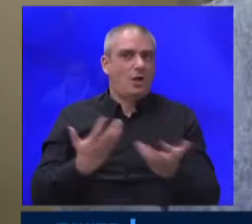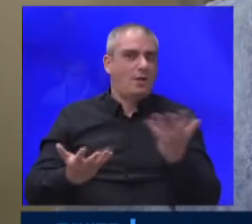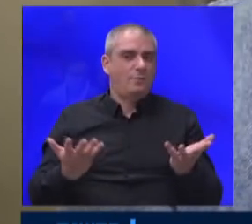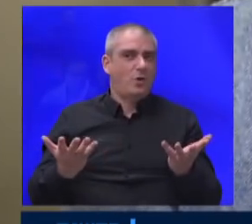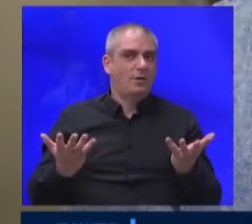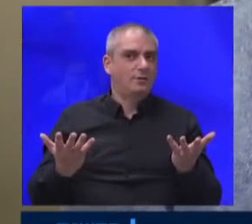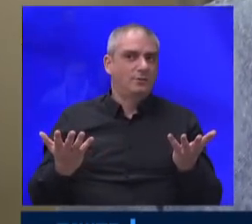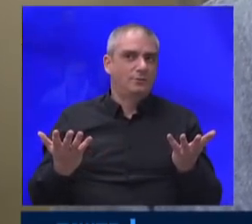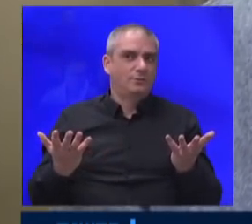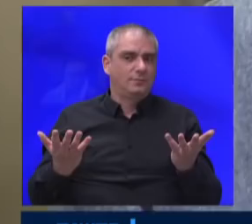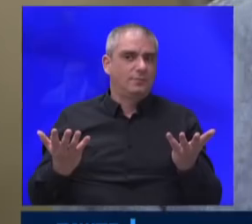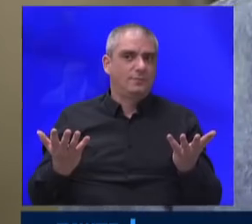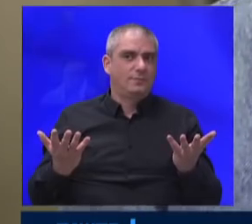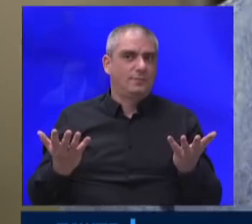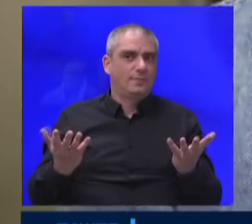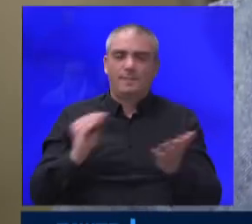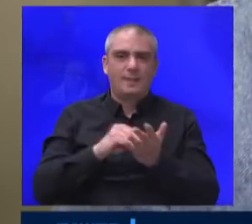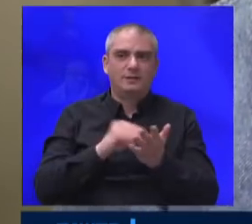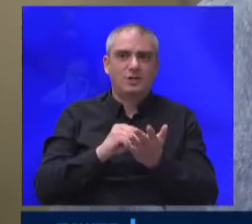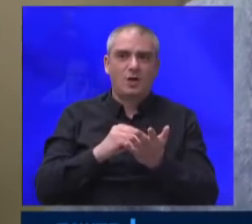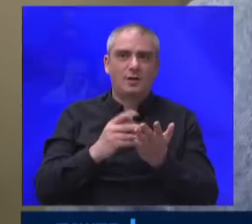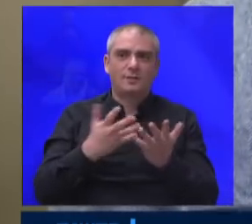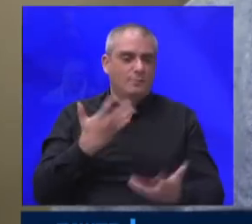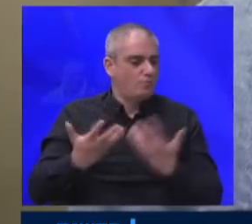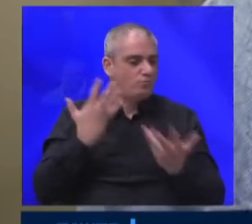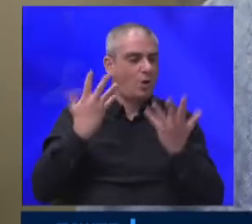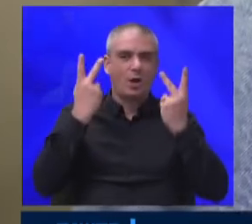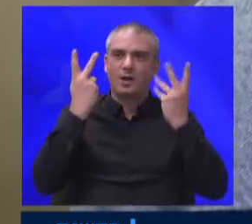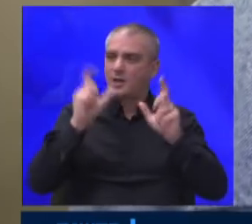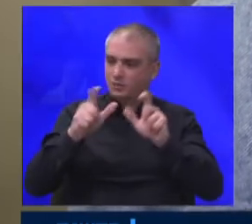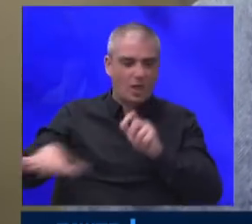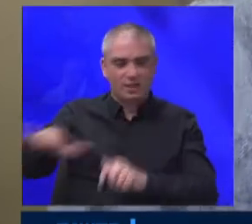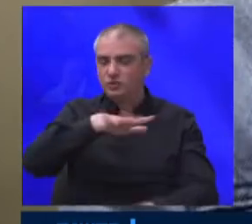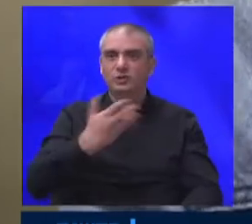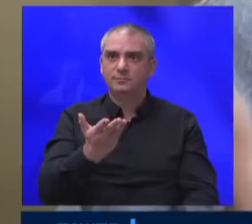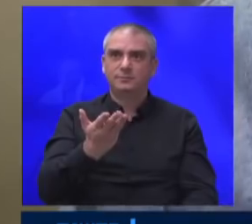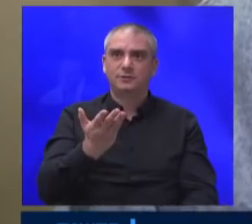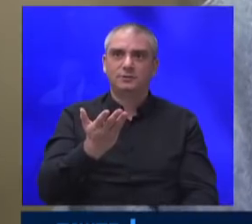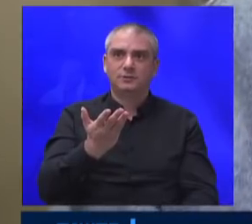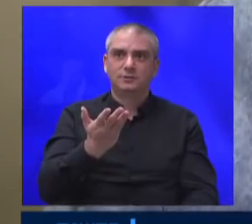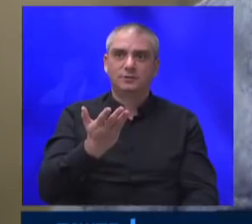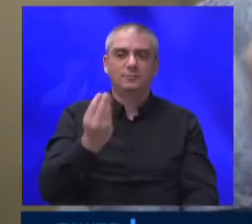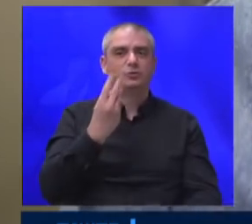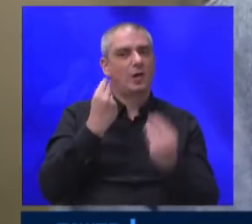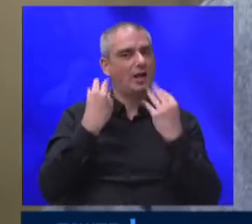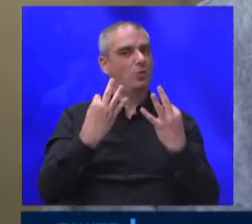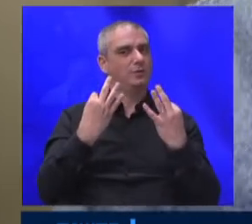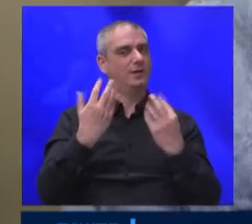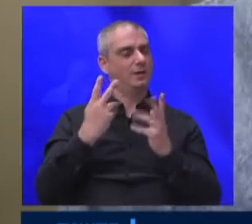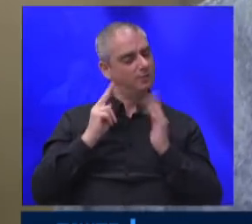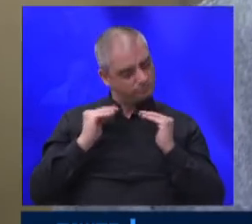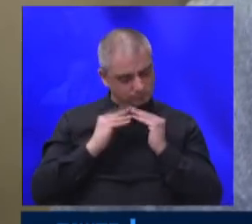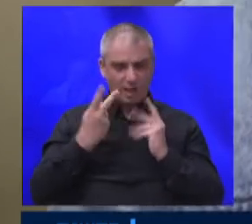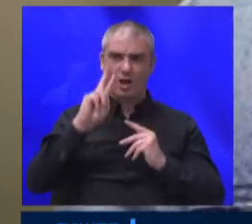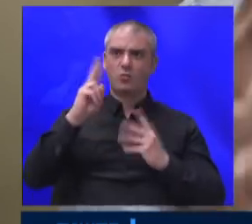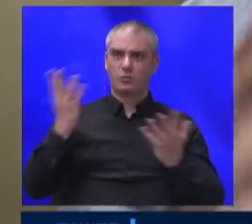לא היה צורך בוער מלמטה של המסה למשהו איכותי יותר,